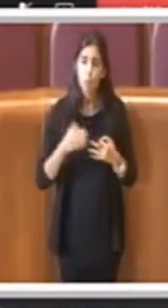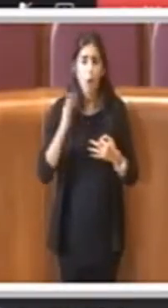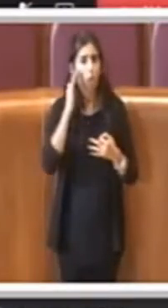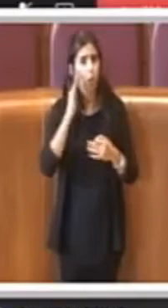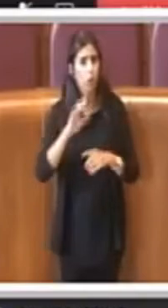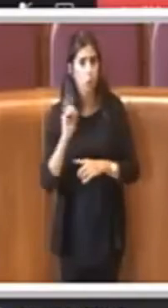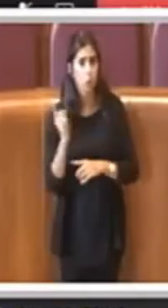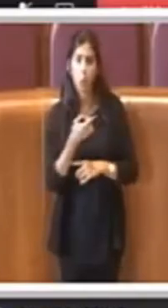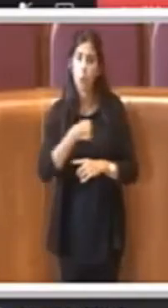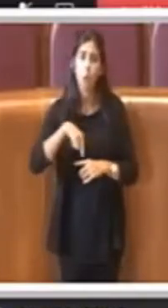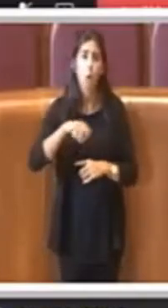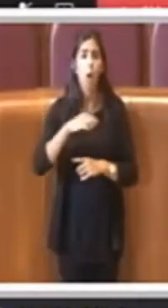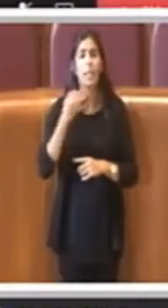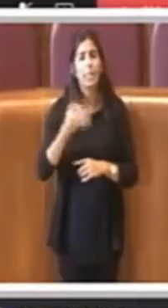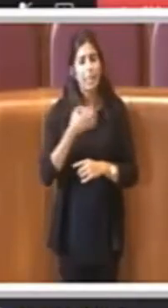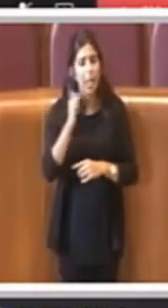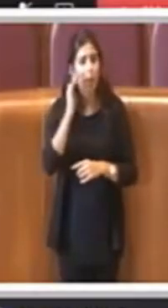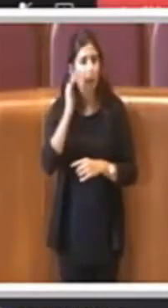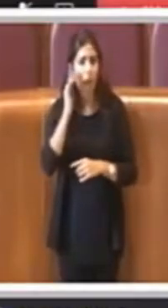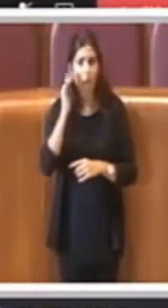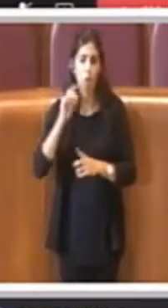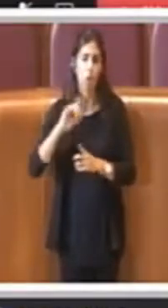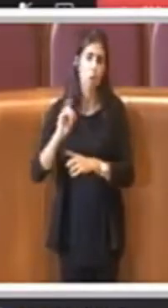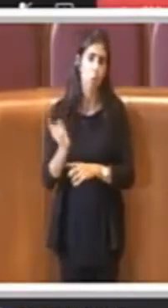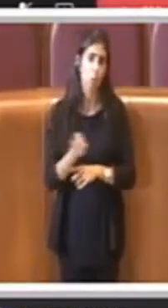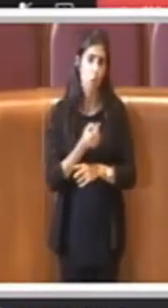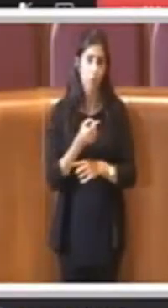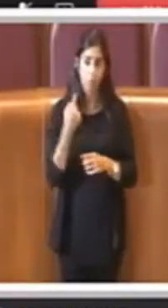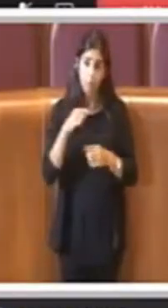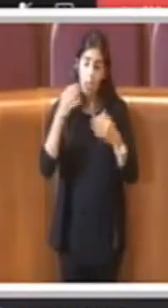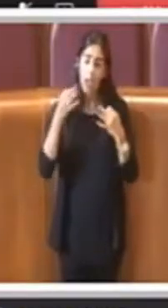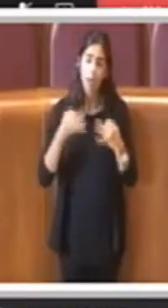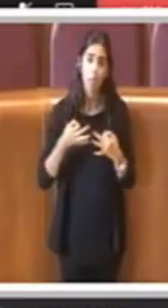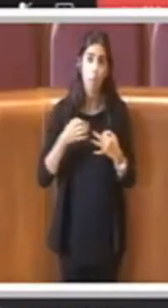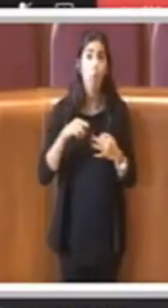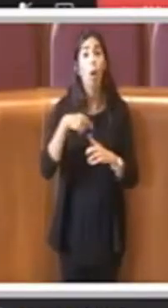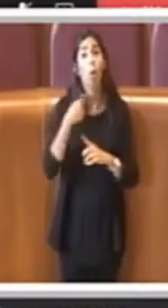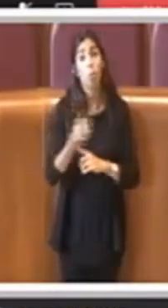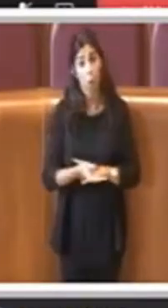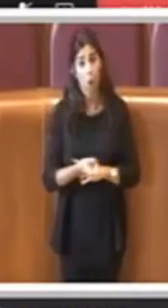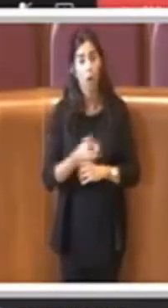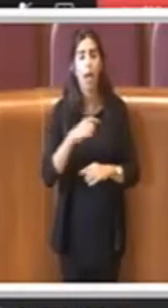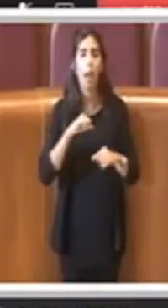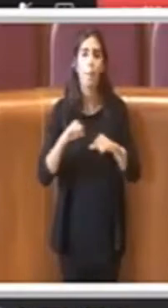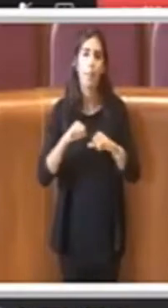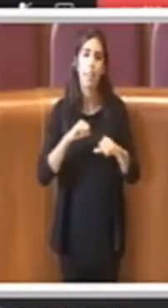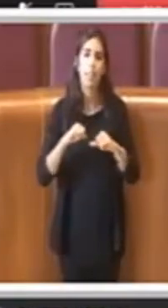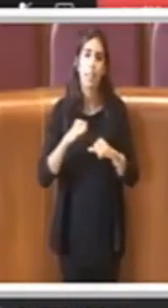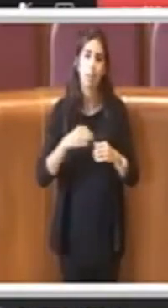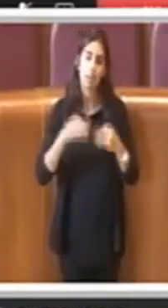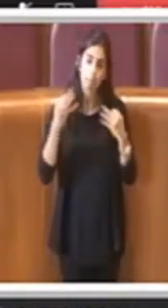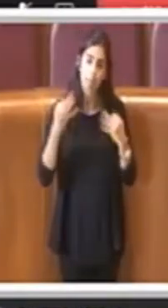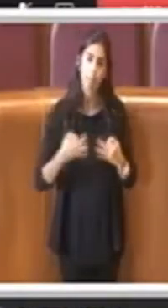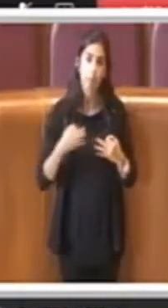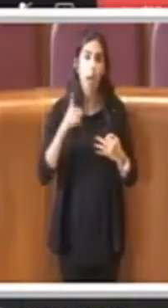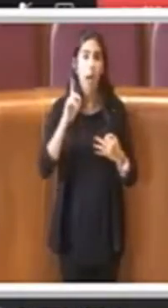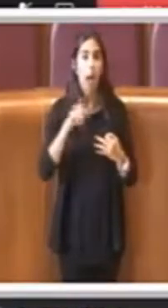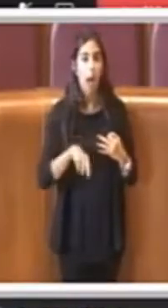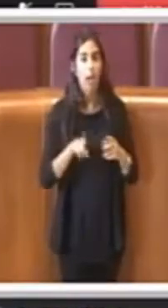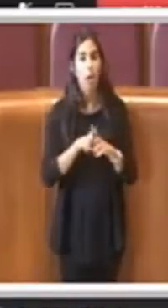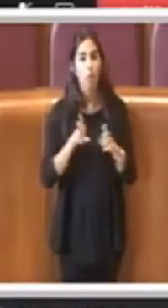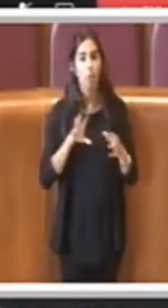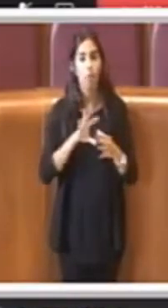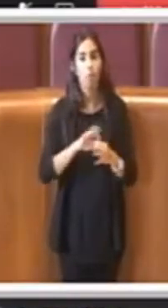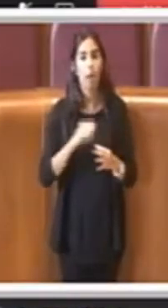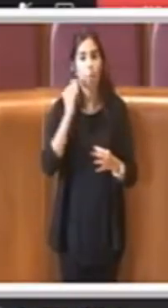sempre ascoltato tutti, è giusto ascoltare tutti, poi però è l'amministrazione che si determina su quello che poi è anche la propria visione e